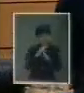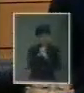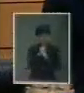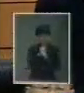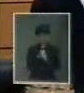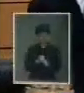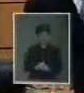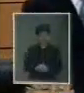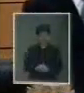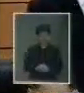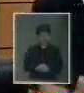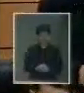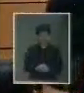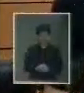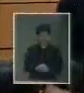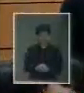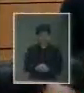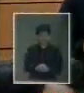าย